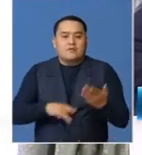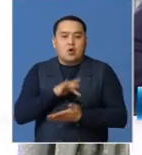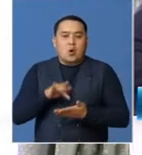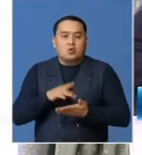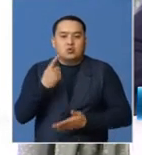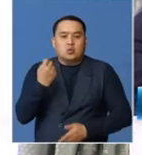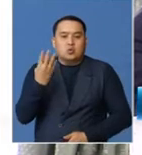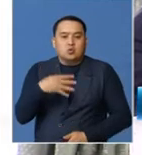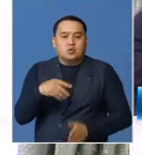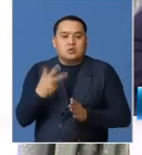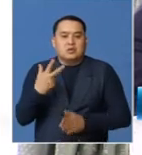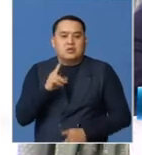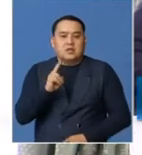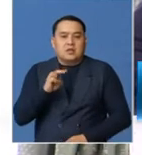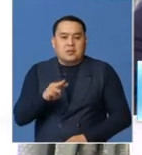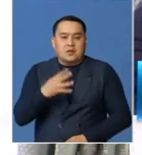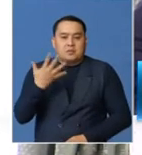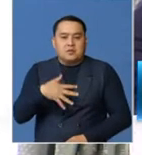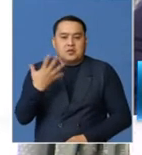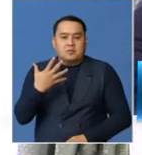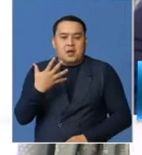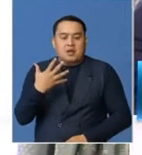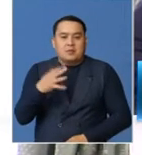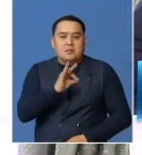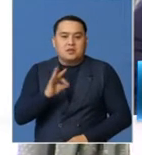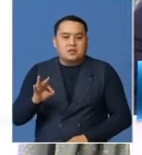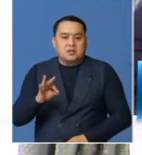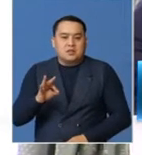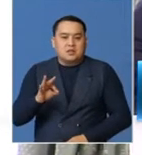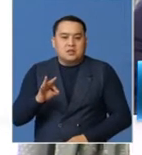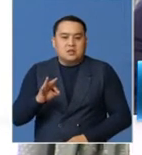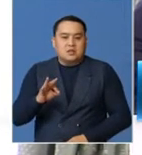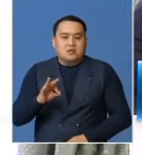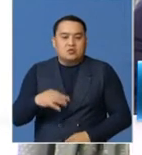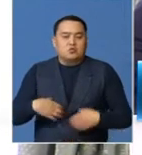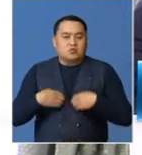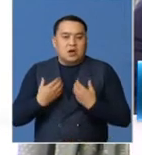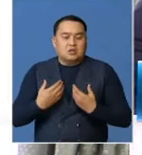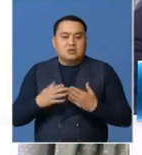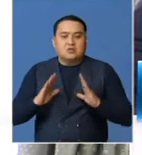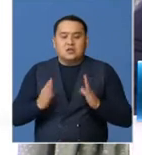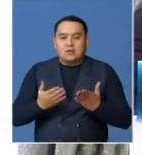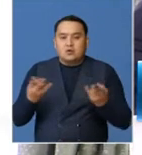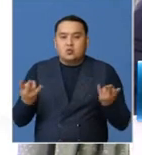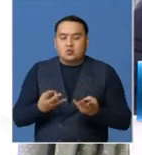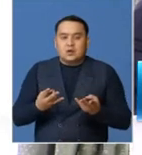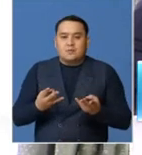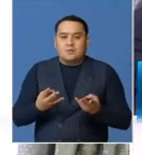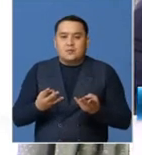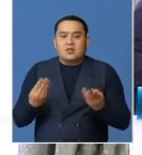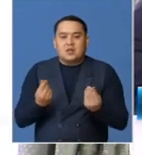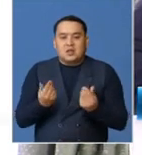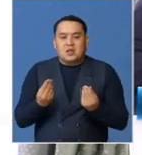составила 143 километра, из них 55,2% находятся не в удовлетворительном состоянии. Необходимые